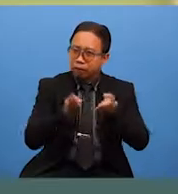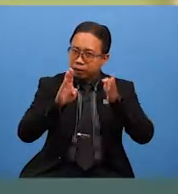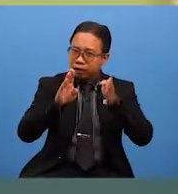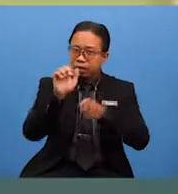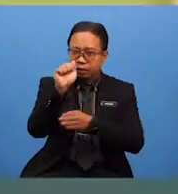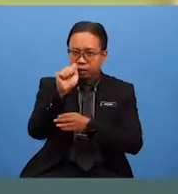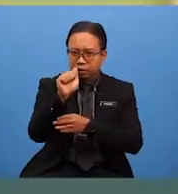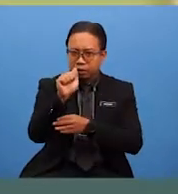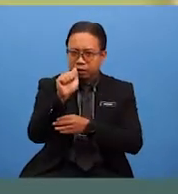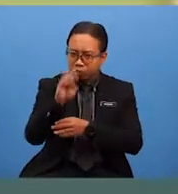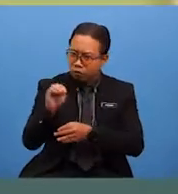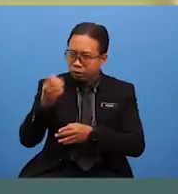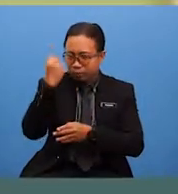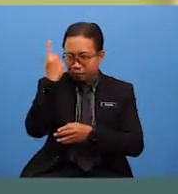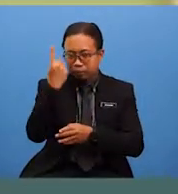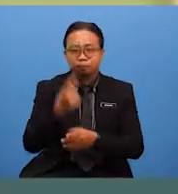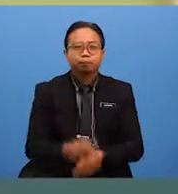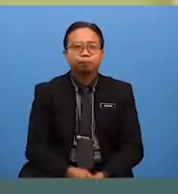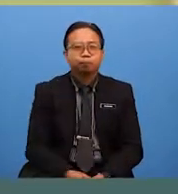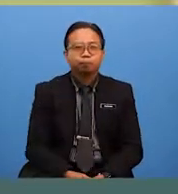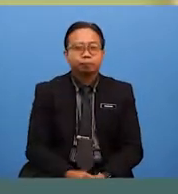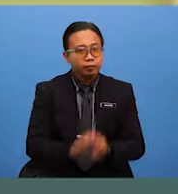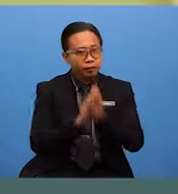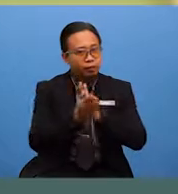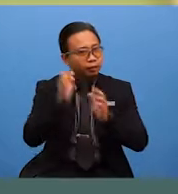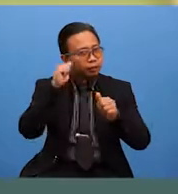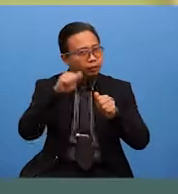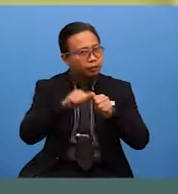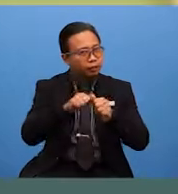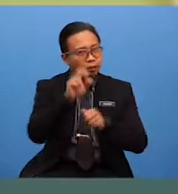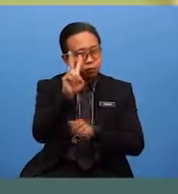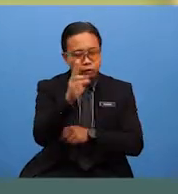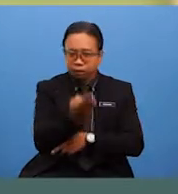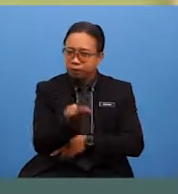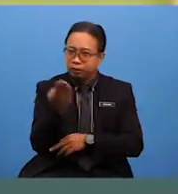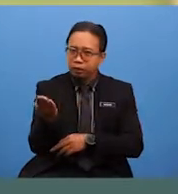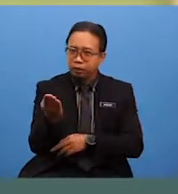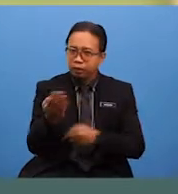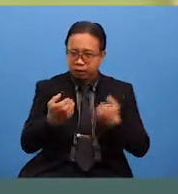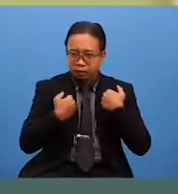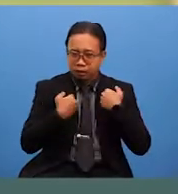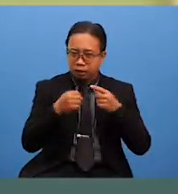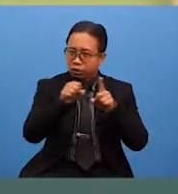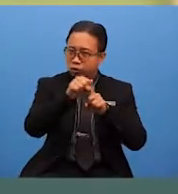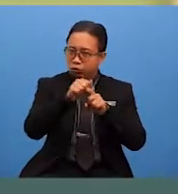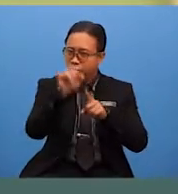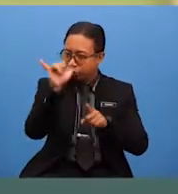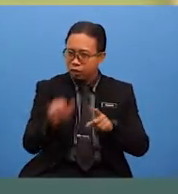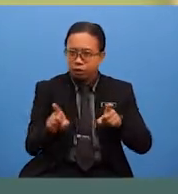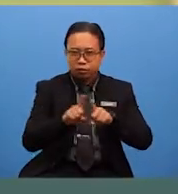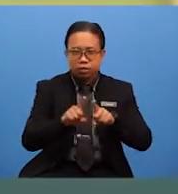murid-murid faham sekarang jadi Hai dua pohon yang mempunyai suhu yang sama